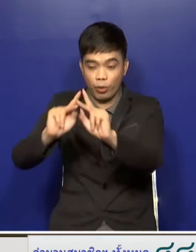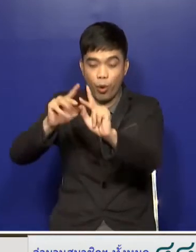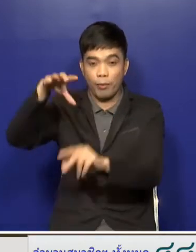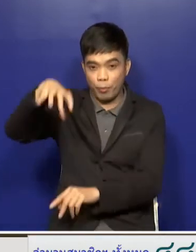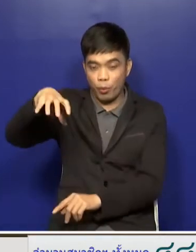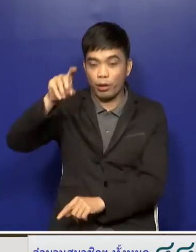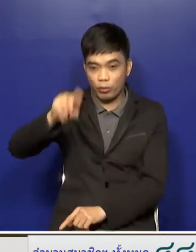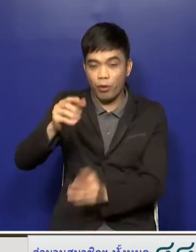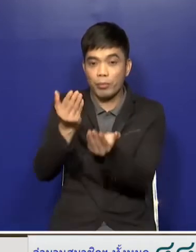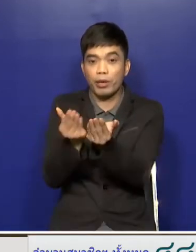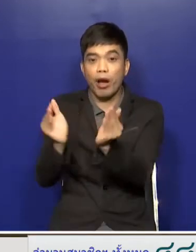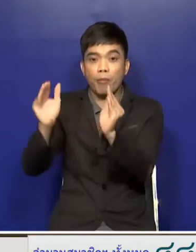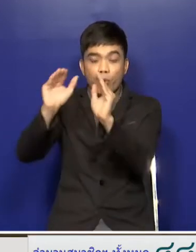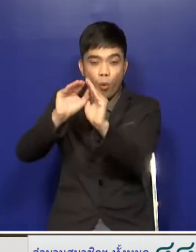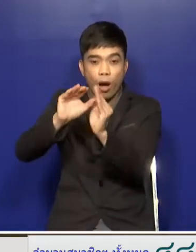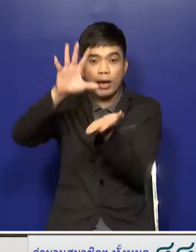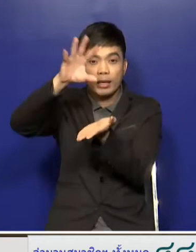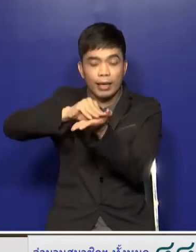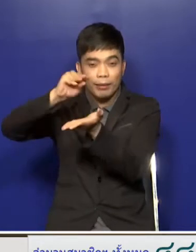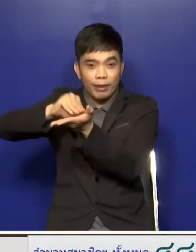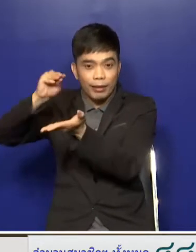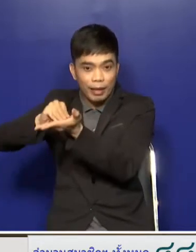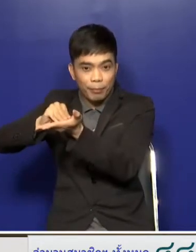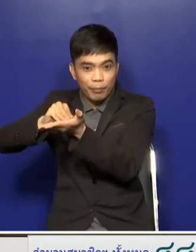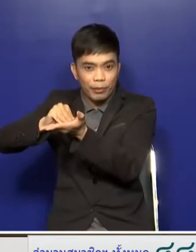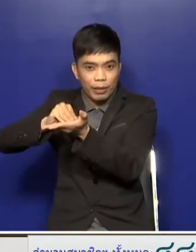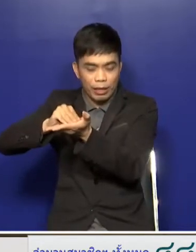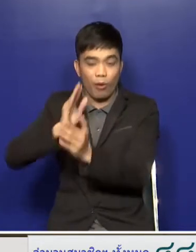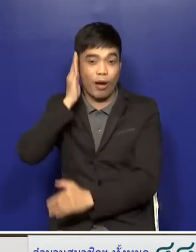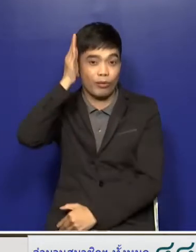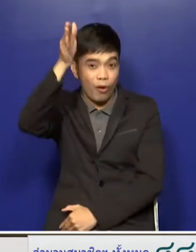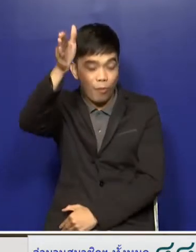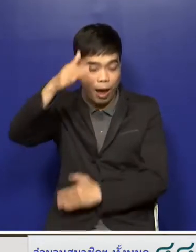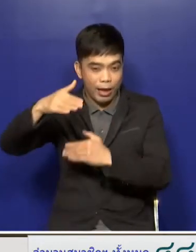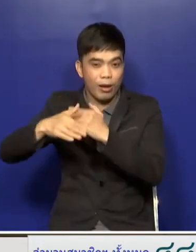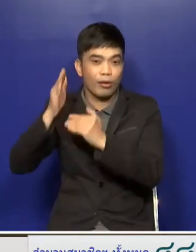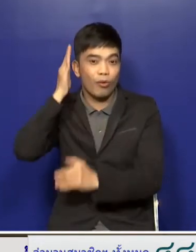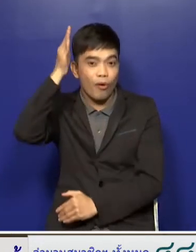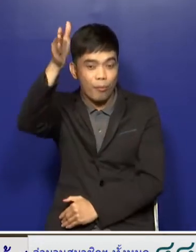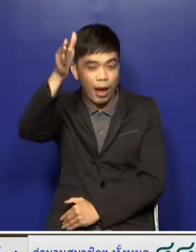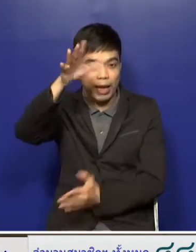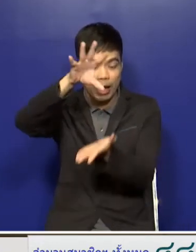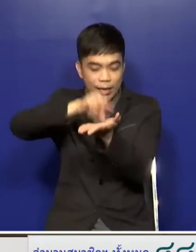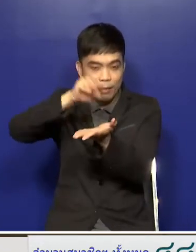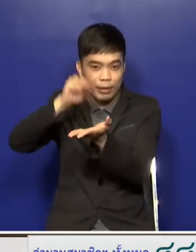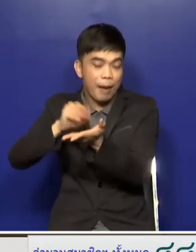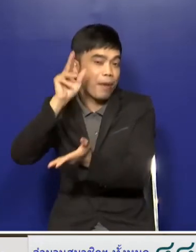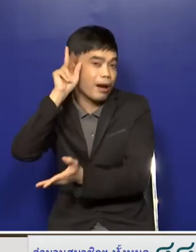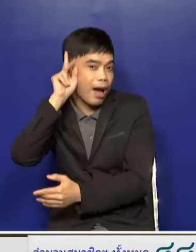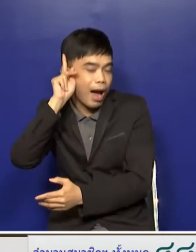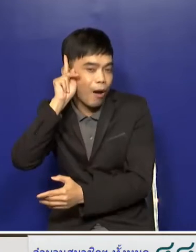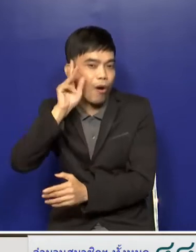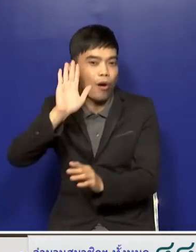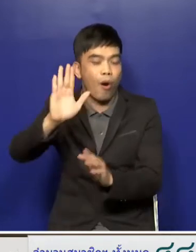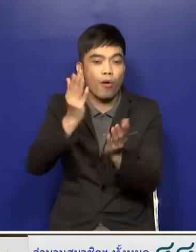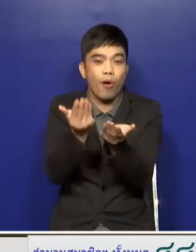Big Data Platformซึ่งจะเป็นอนาขอข้างหน้าที่จะลองรับข้มูลข่วสารทท่านกำ